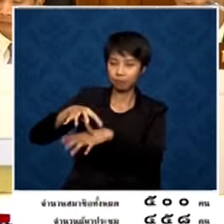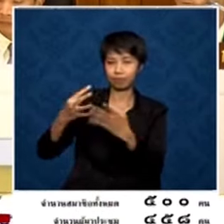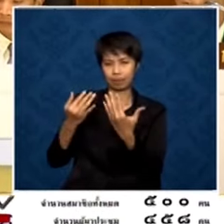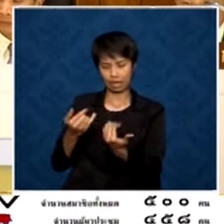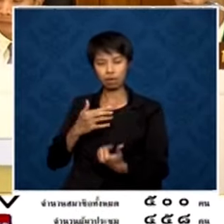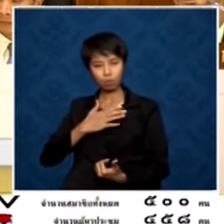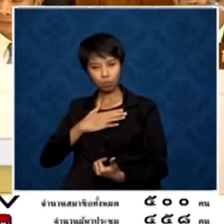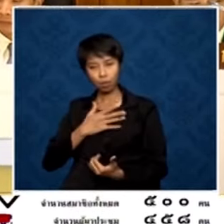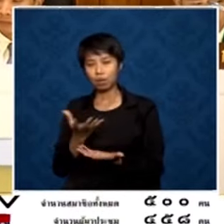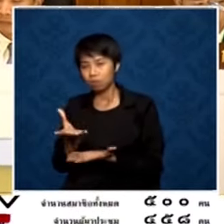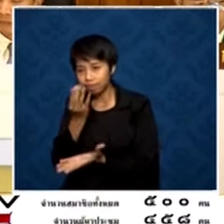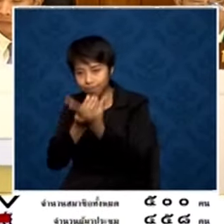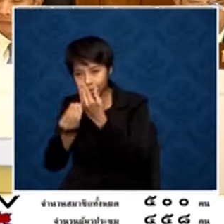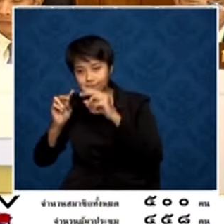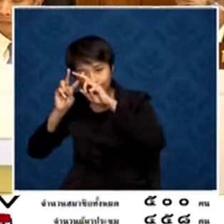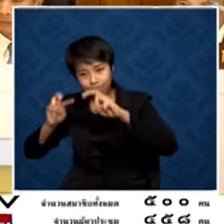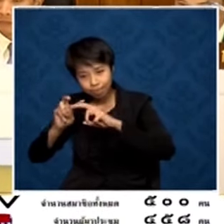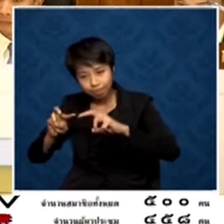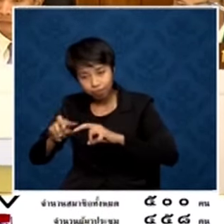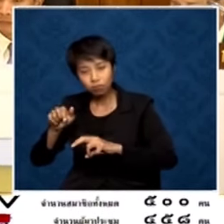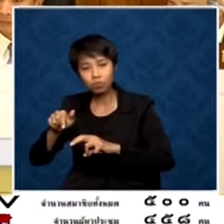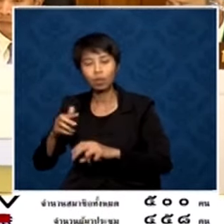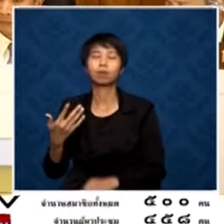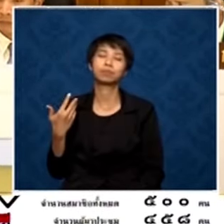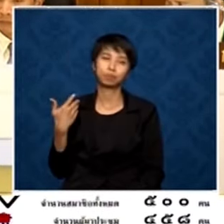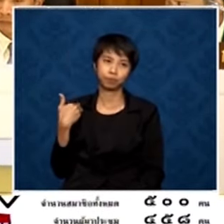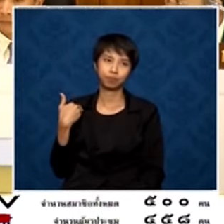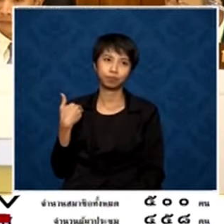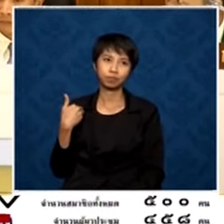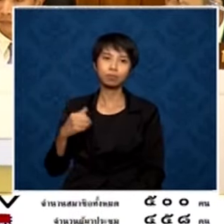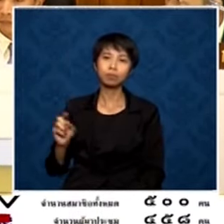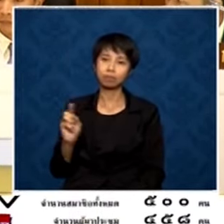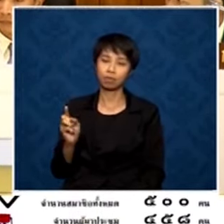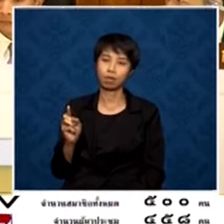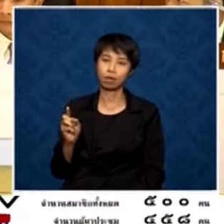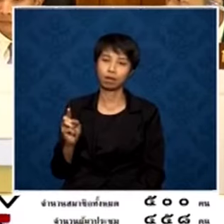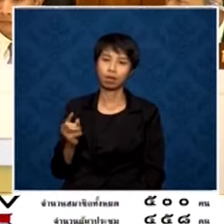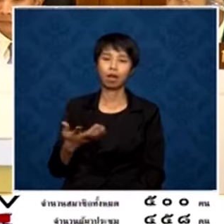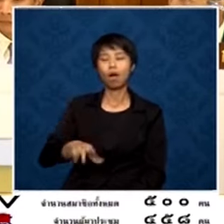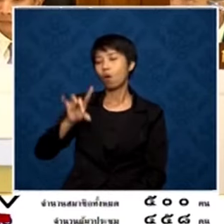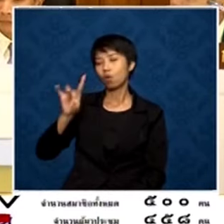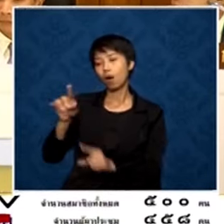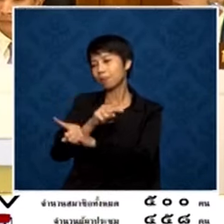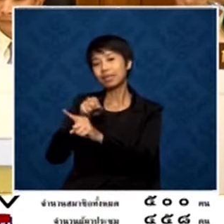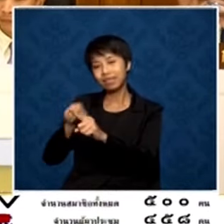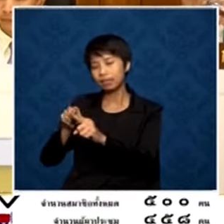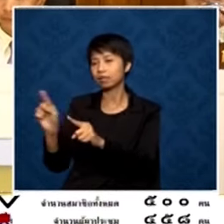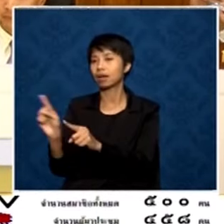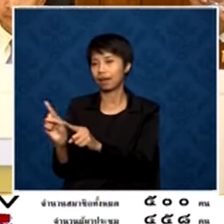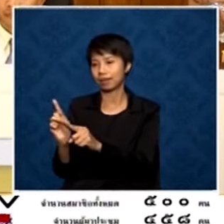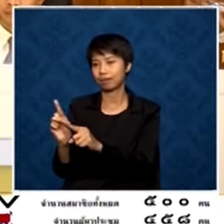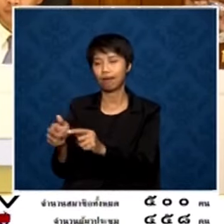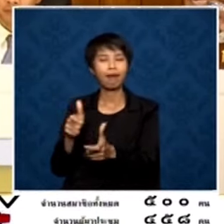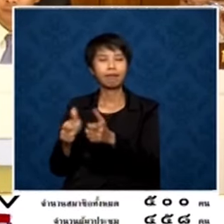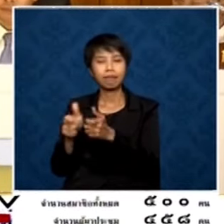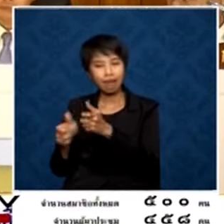เนี่ยไล่เรียงอันนี้อยากจะนำเสนอก็เพราะว่าอยากให้มีพื้นที่ให้เราได้แสดงความคิดความเหม็นลึคิดเห็นกันยังไงกับEntertainment